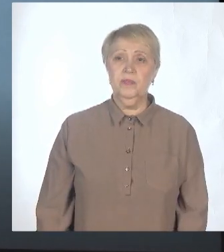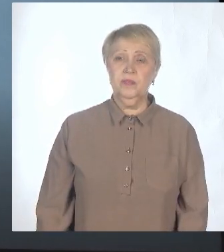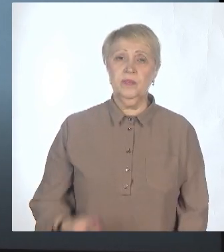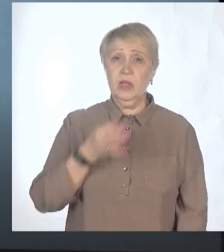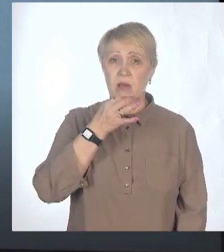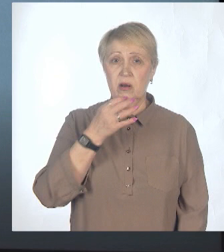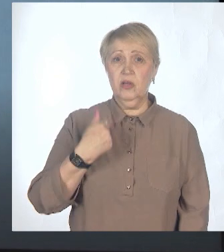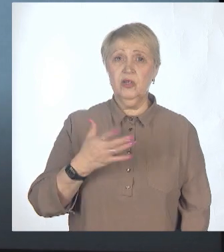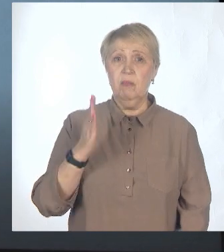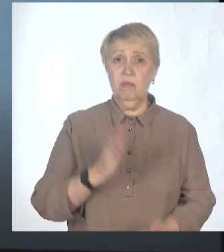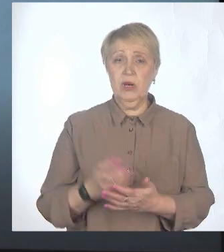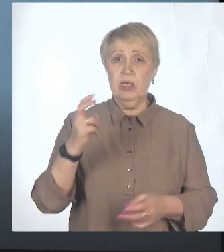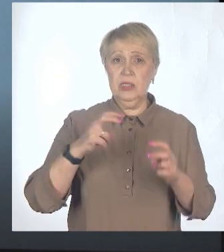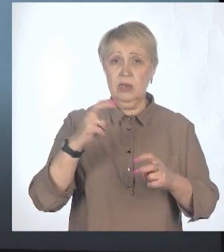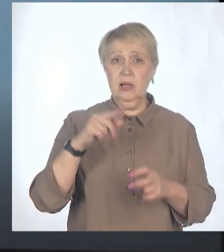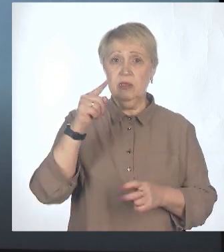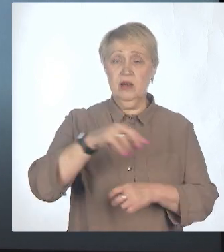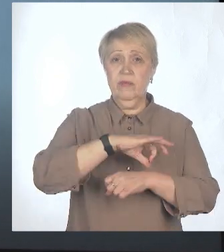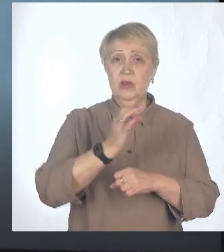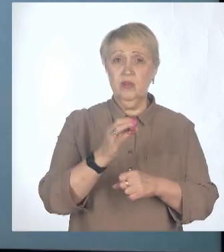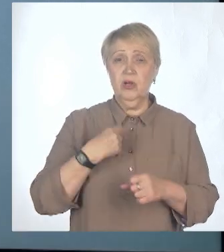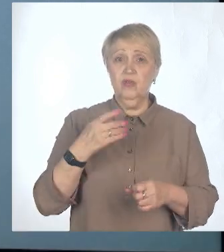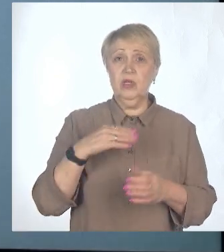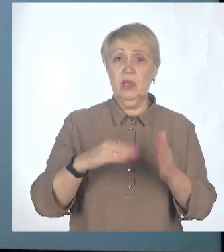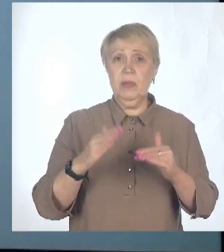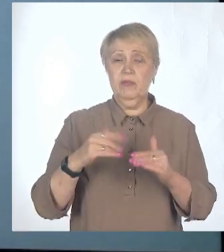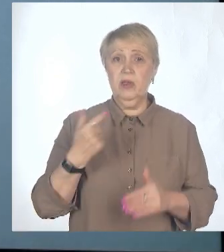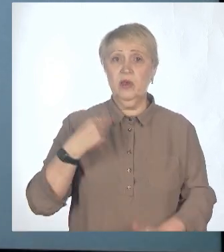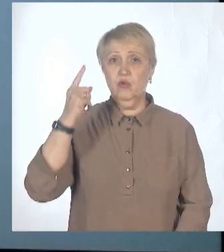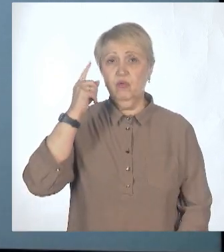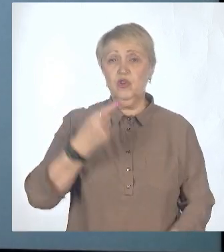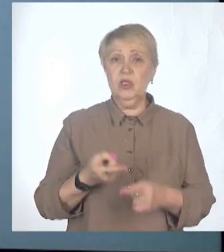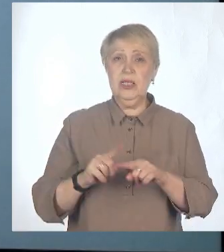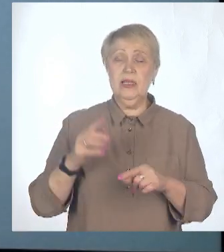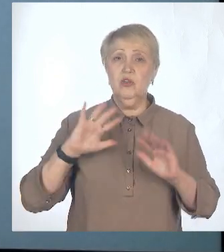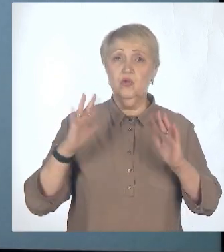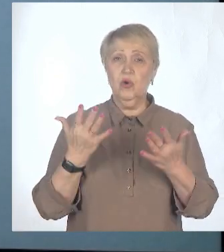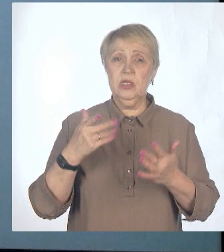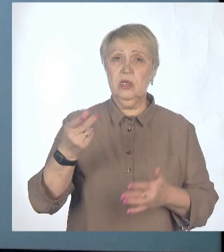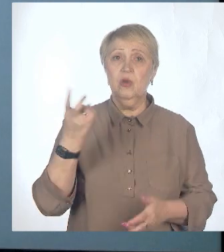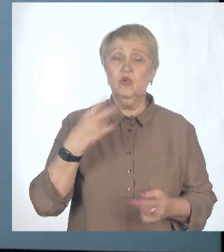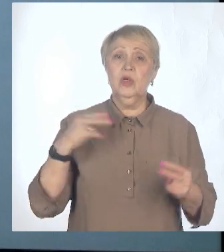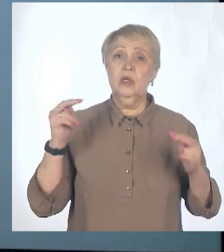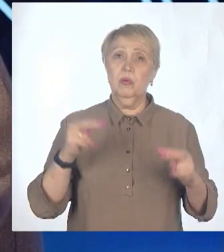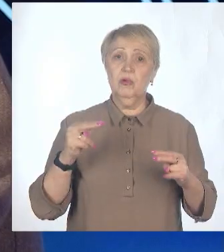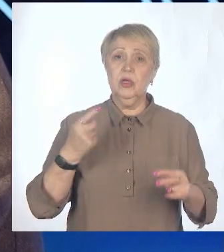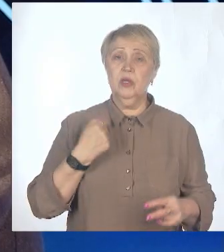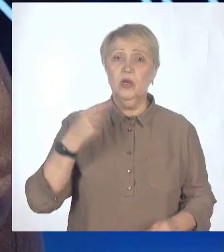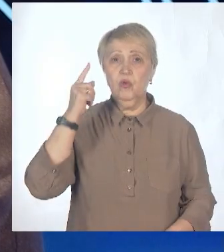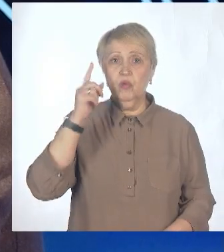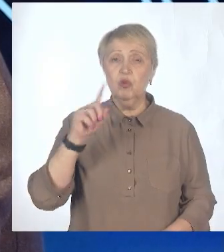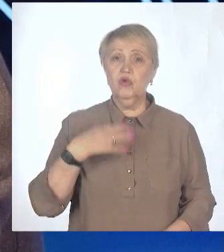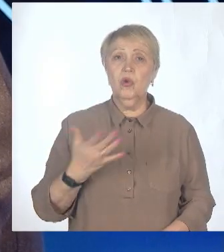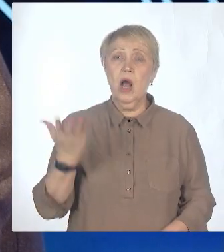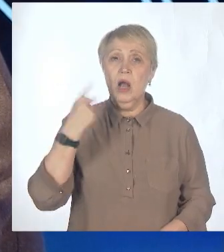раньше соискатели на дальневосточные вакансии, поэтому мы думаем, что за этой ситуацией однозначно нужно наблюдать, и я думаю, что когда